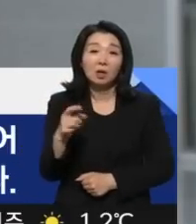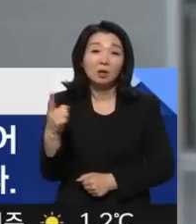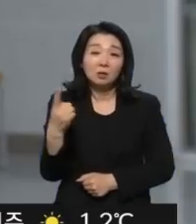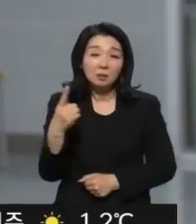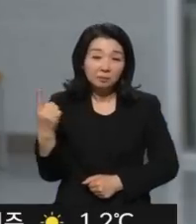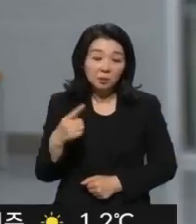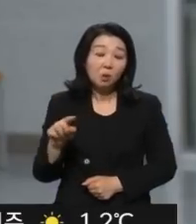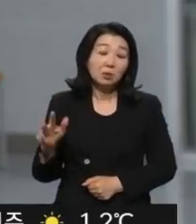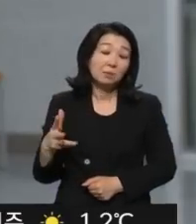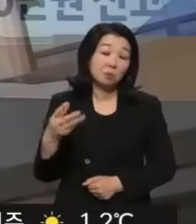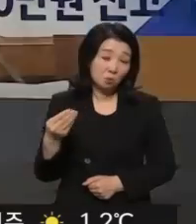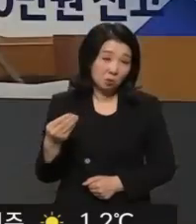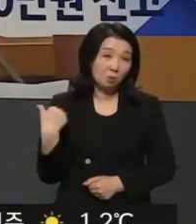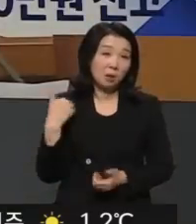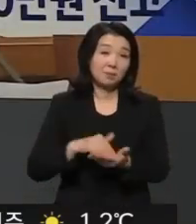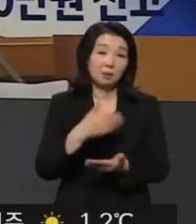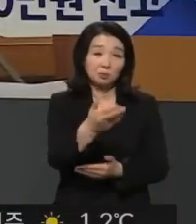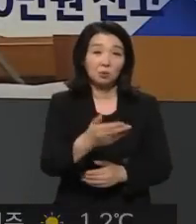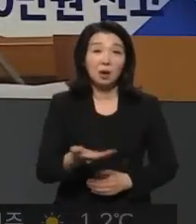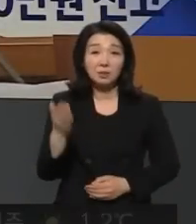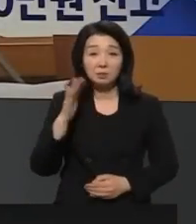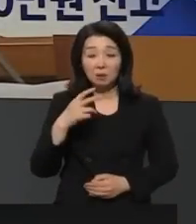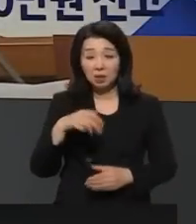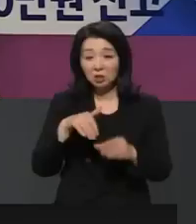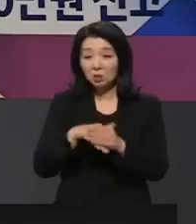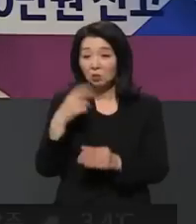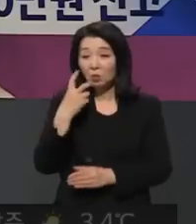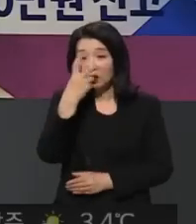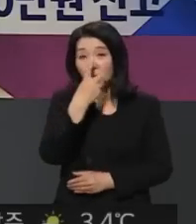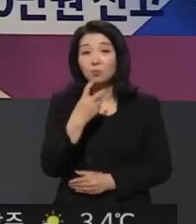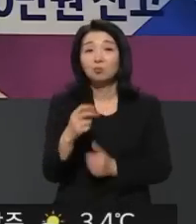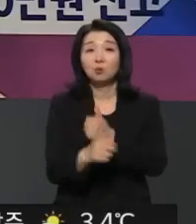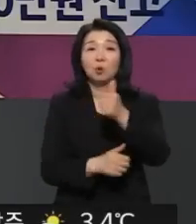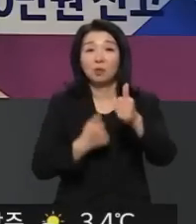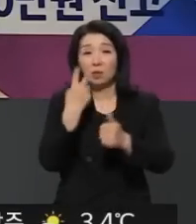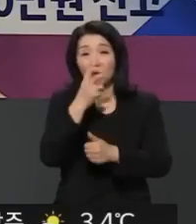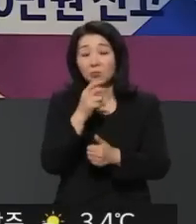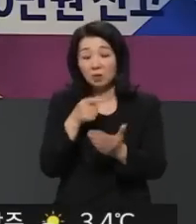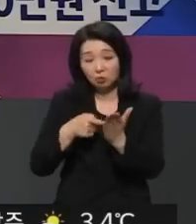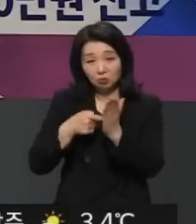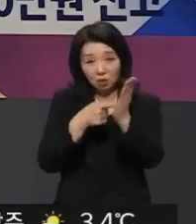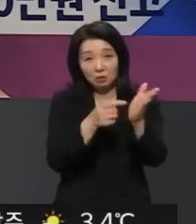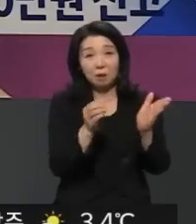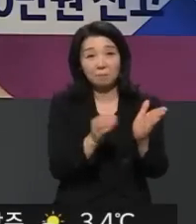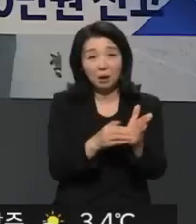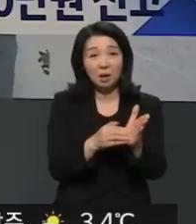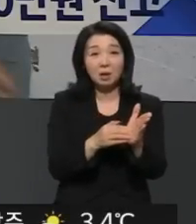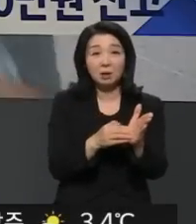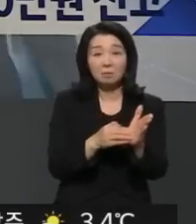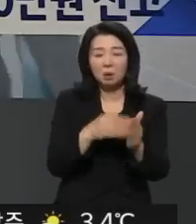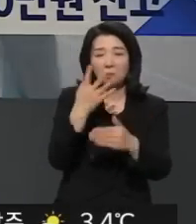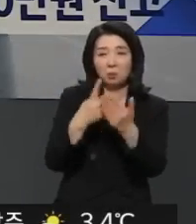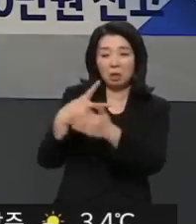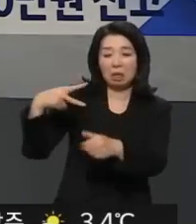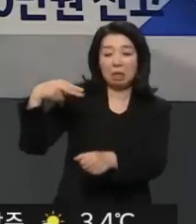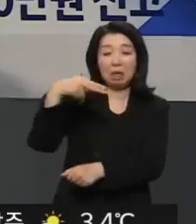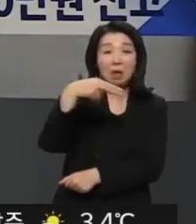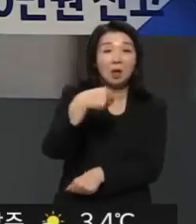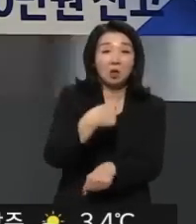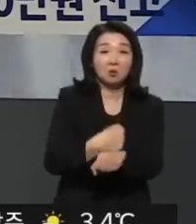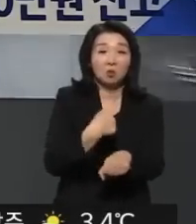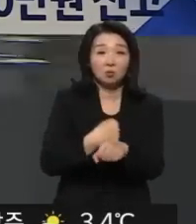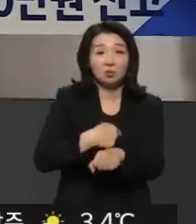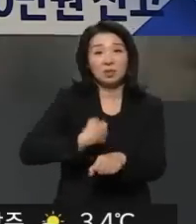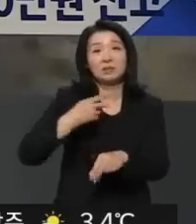반납했습니다. 하지만 선관위가 검찰의 수사를 의뢰하고 여권에서도 손절 분위기가 이어지자 결국